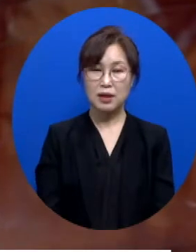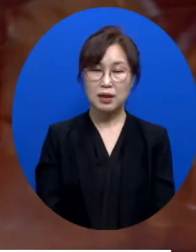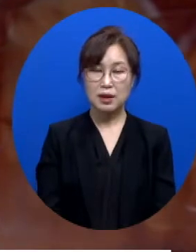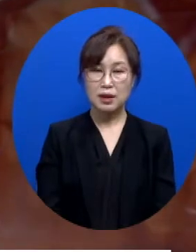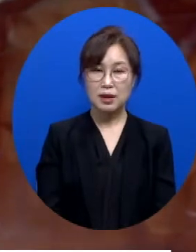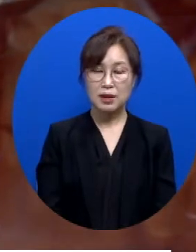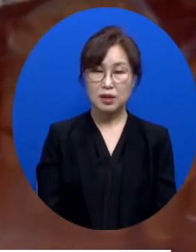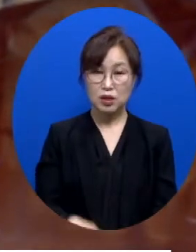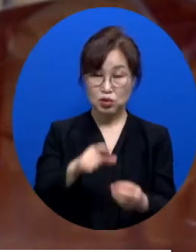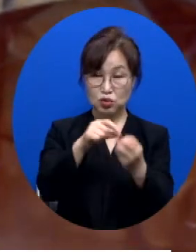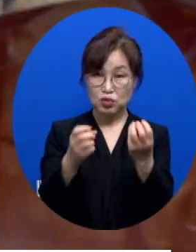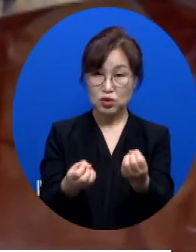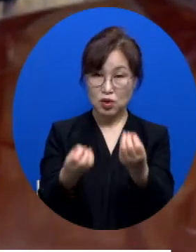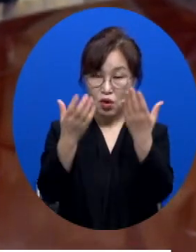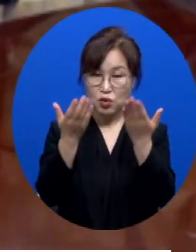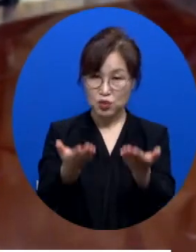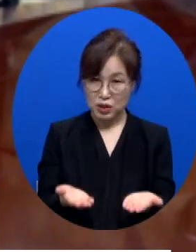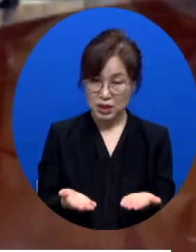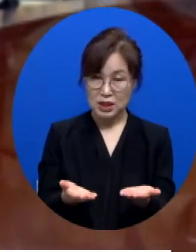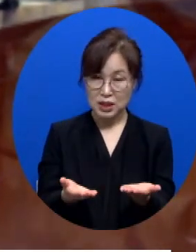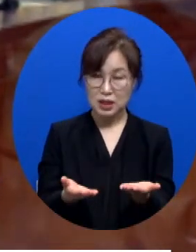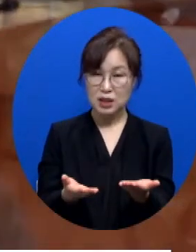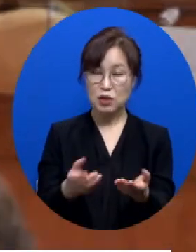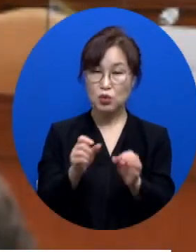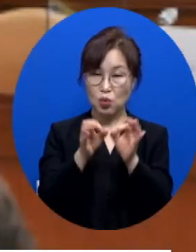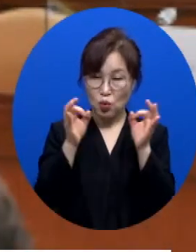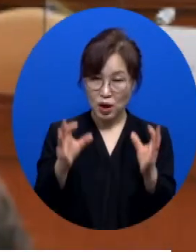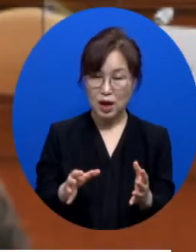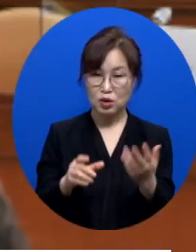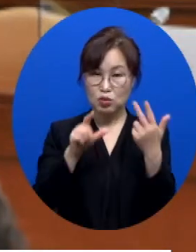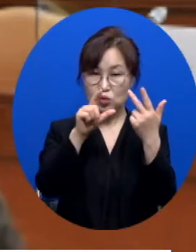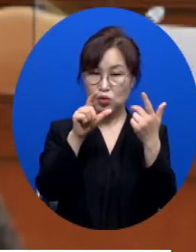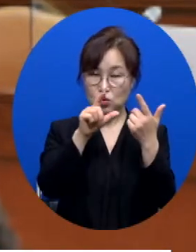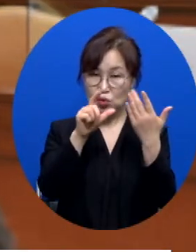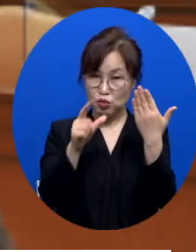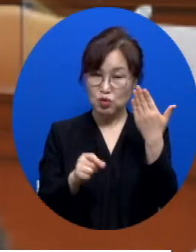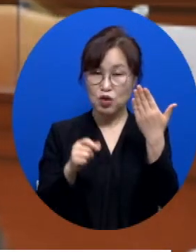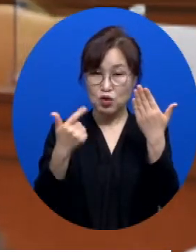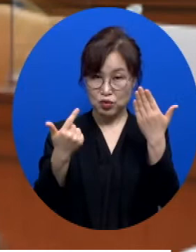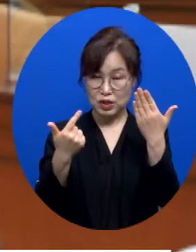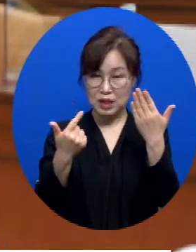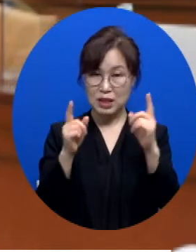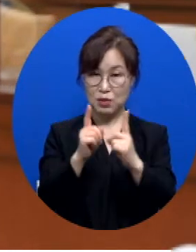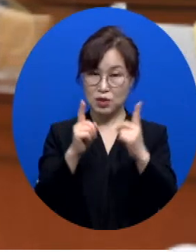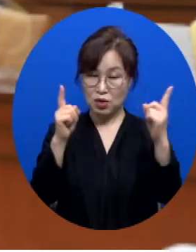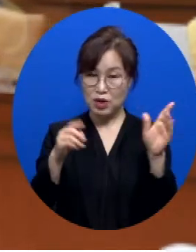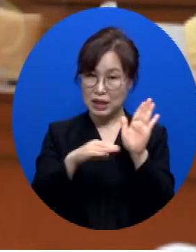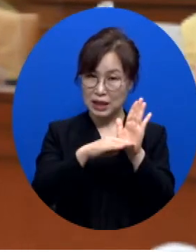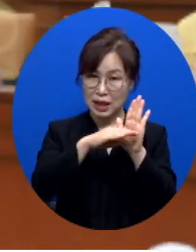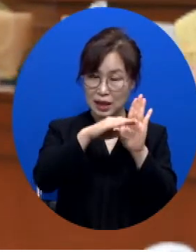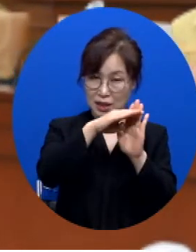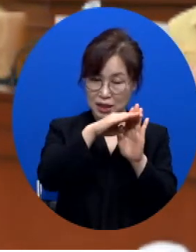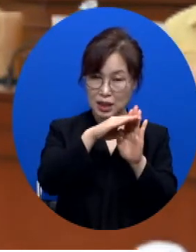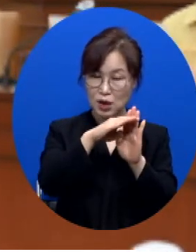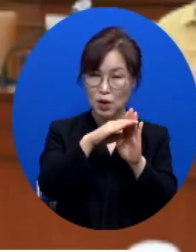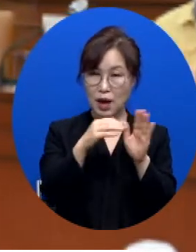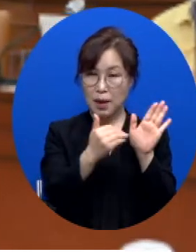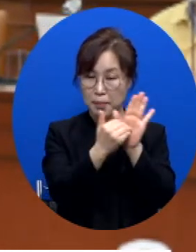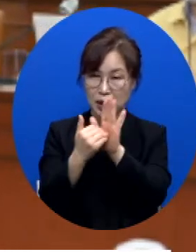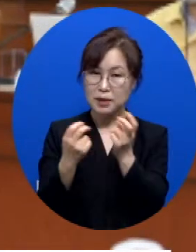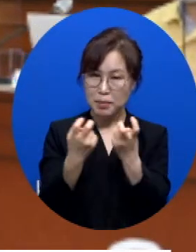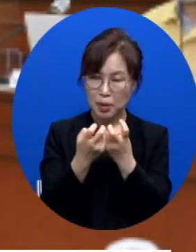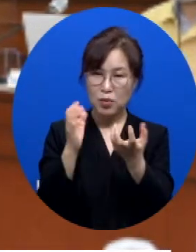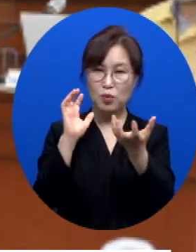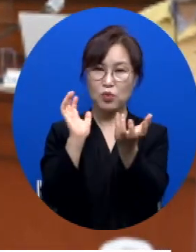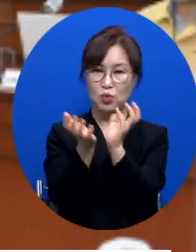주에 추석 연휴 방역 대책을 포함해 9월 6일 이후부터 적용할 사회적 거리두기 단계와 방역 전략을 논의할